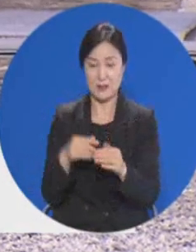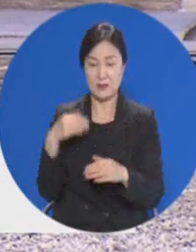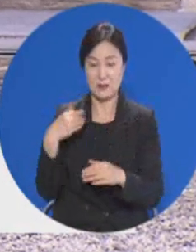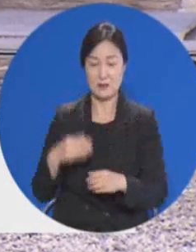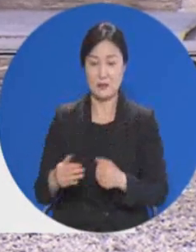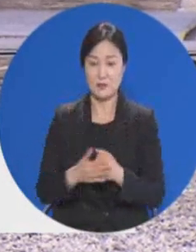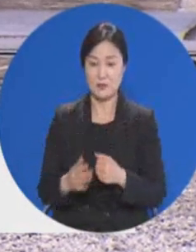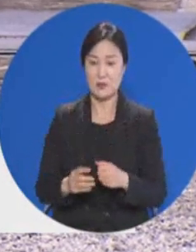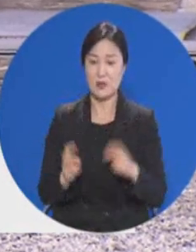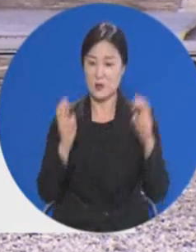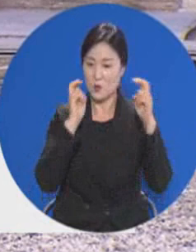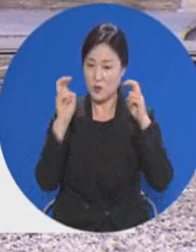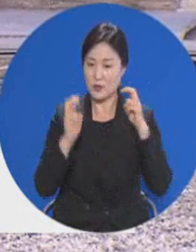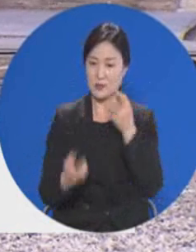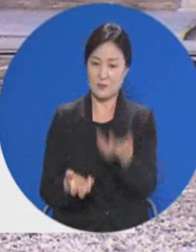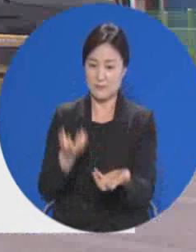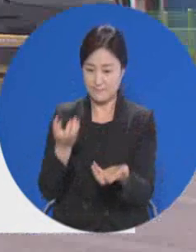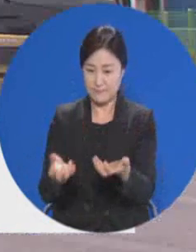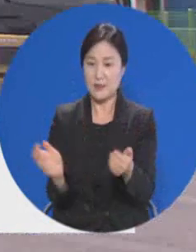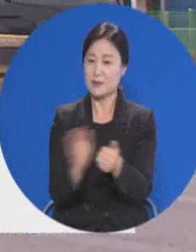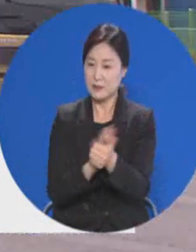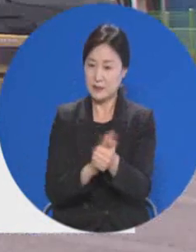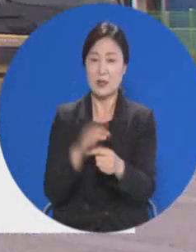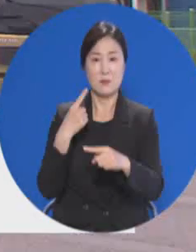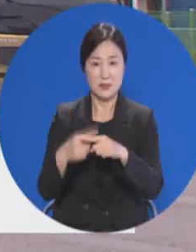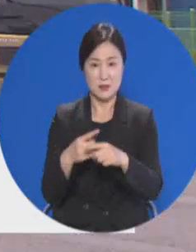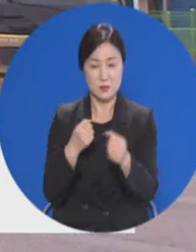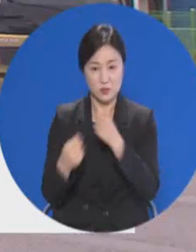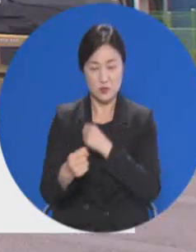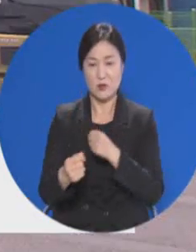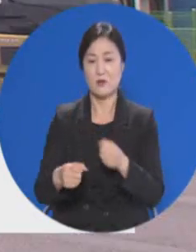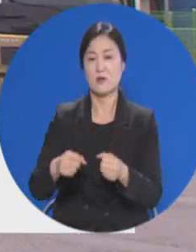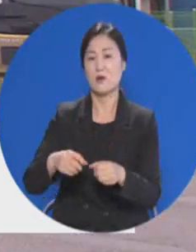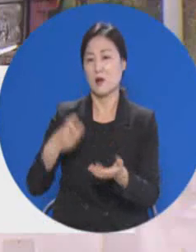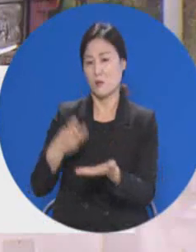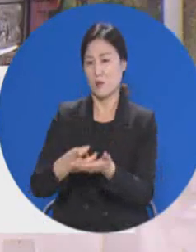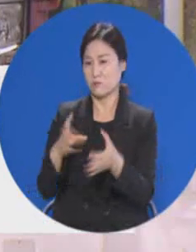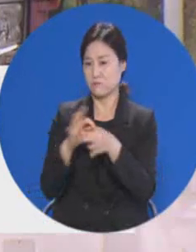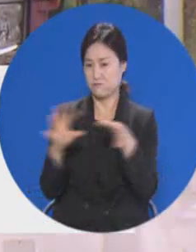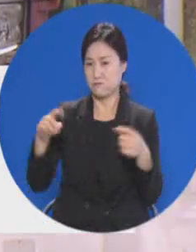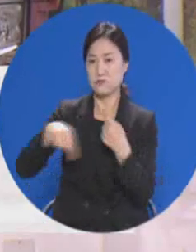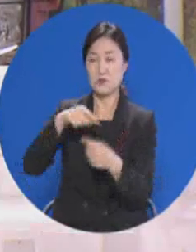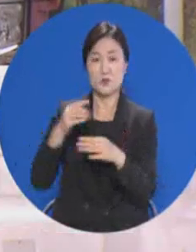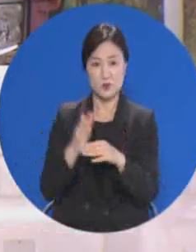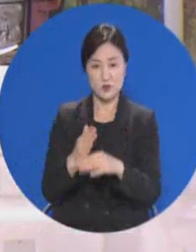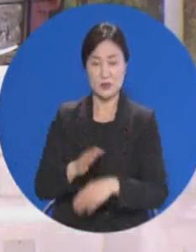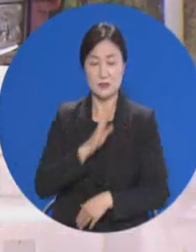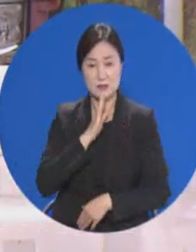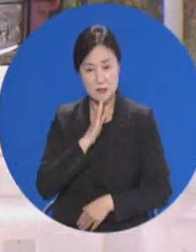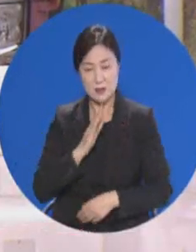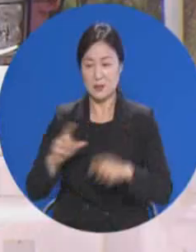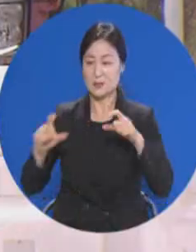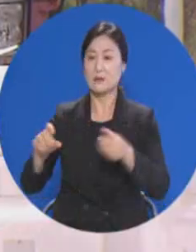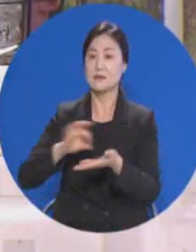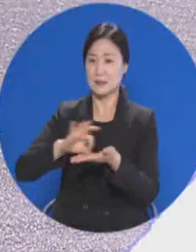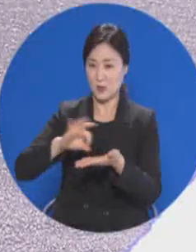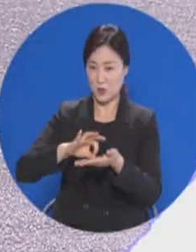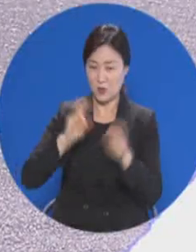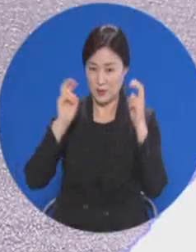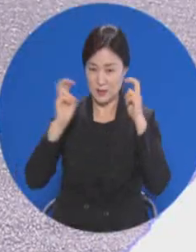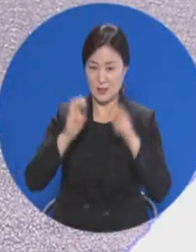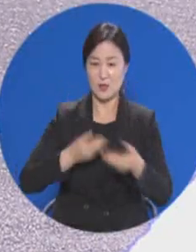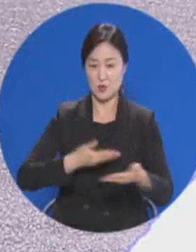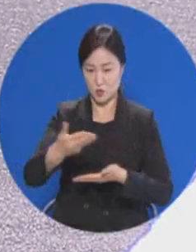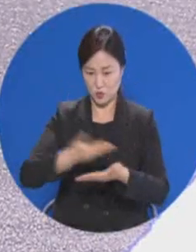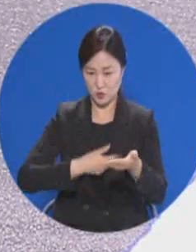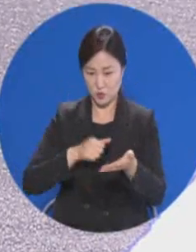기업들에게 부여하는 혜택은 받고 있지만 규제는 받지 않는다는 겁니다. 실제로 이 부지를 사용하는 업체는 수출입